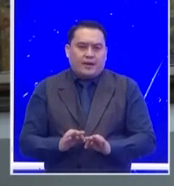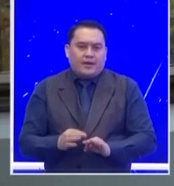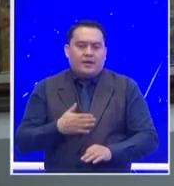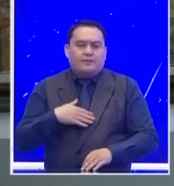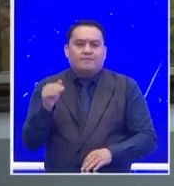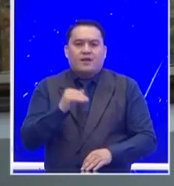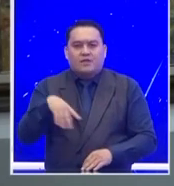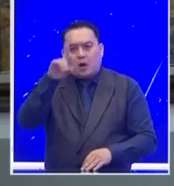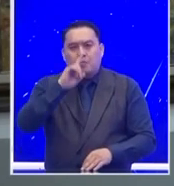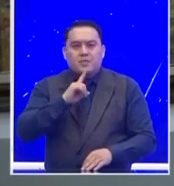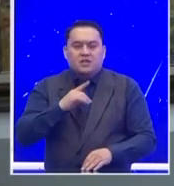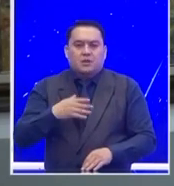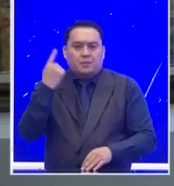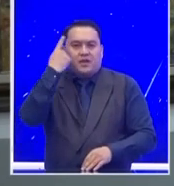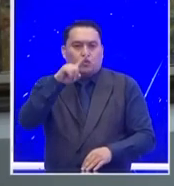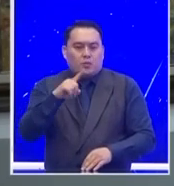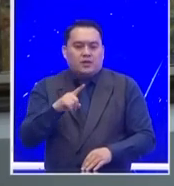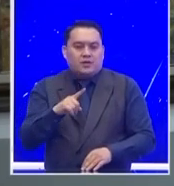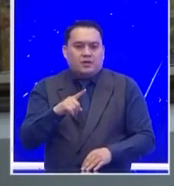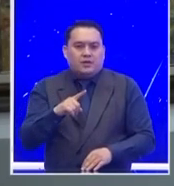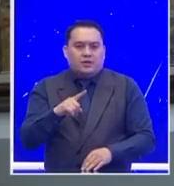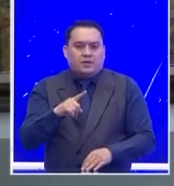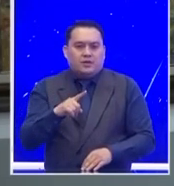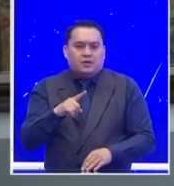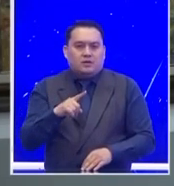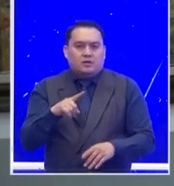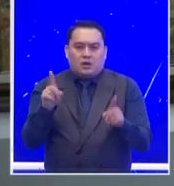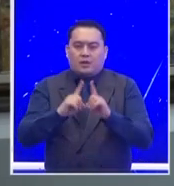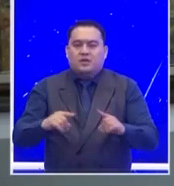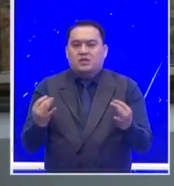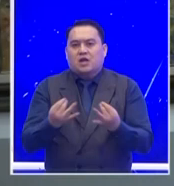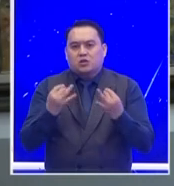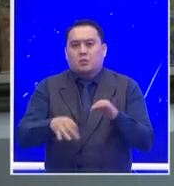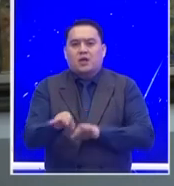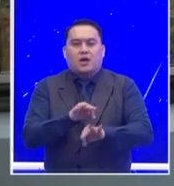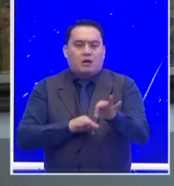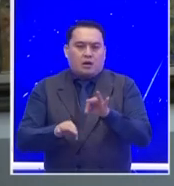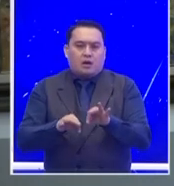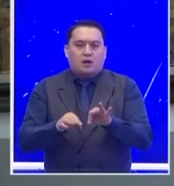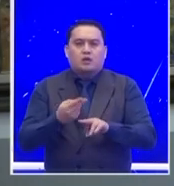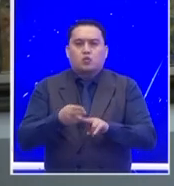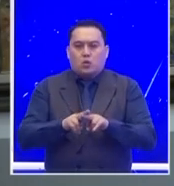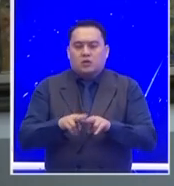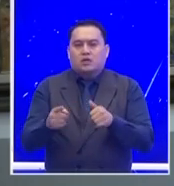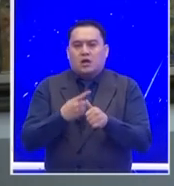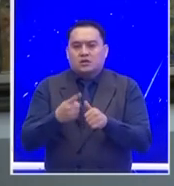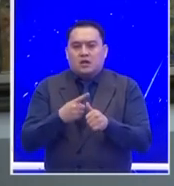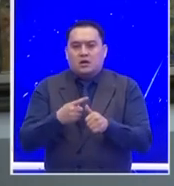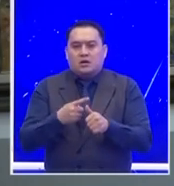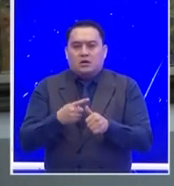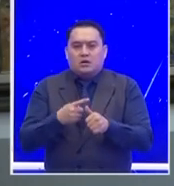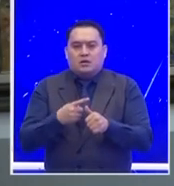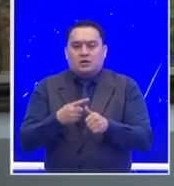в феврале месяце мы придумали такой очень интересный проект, который называется